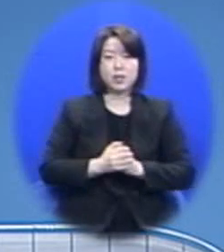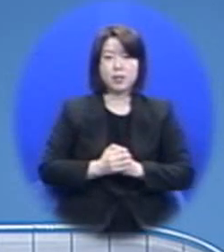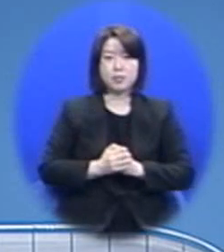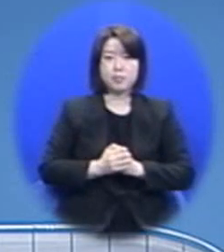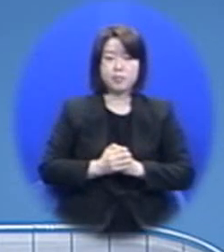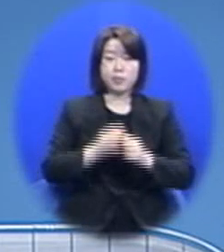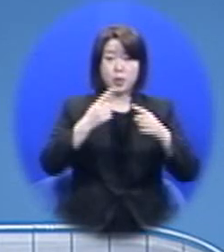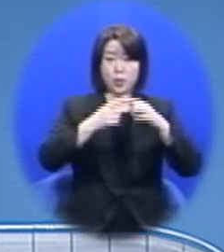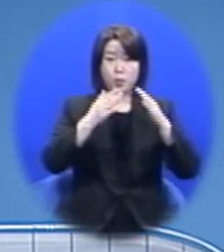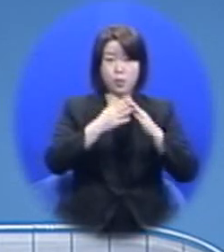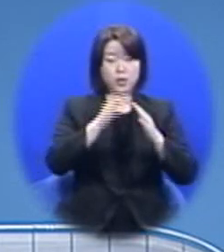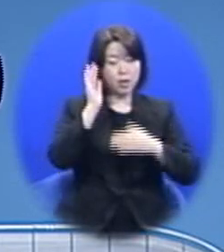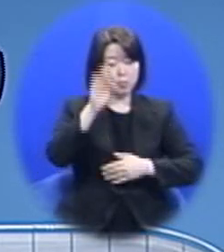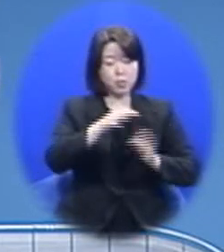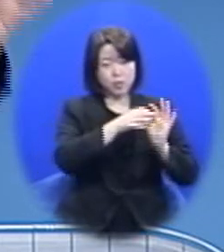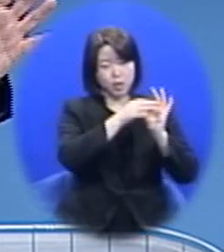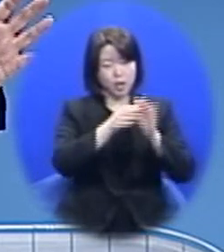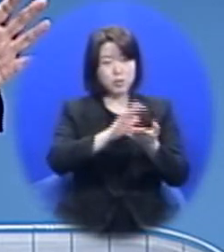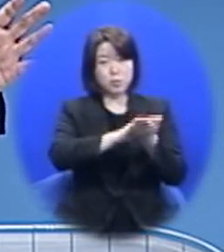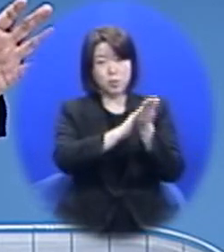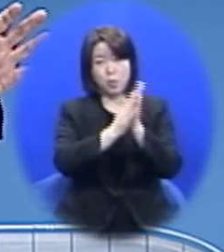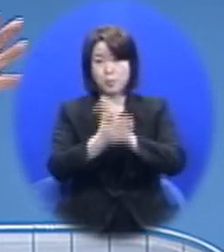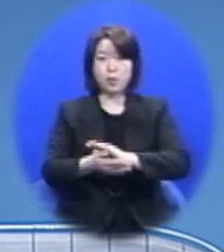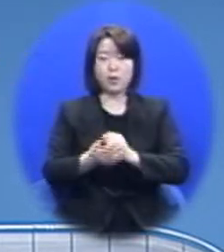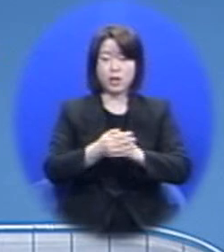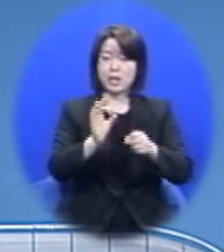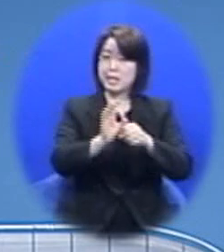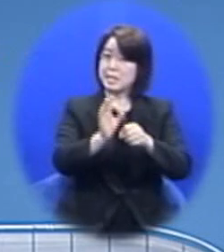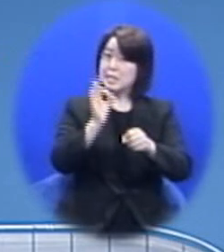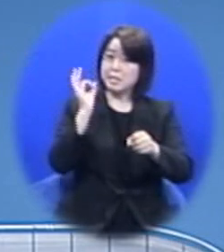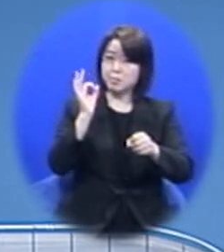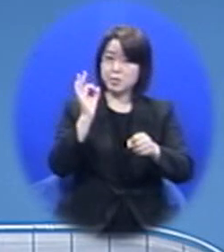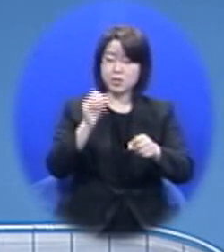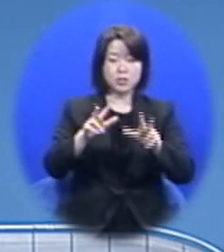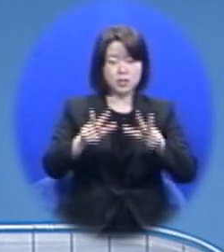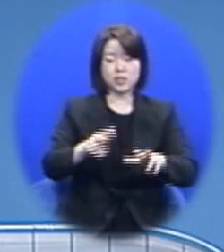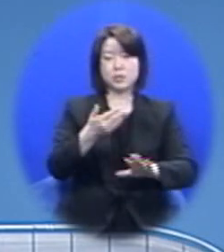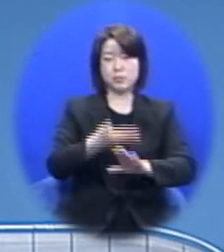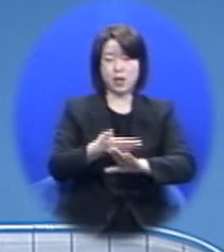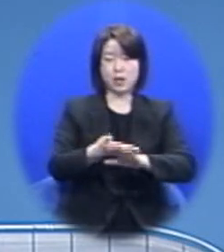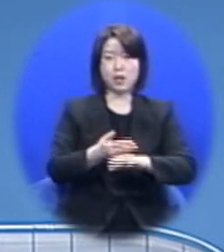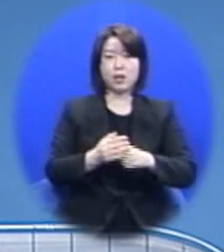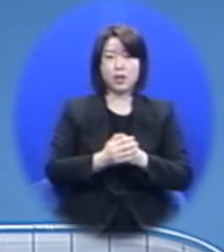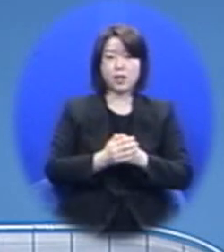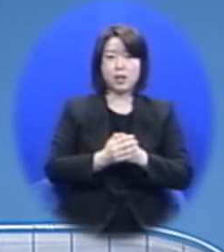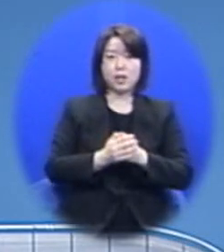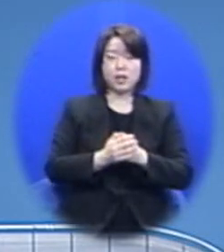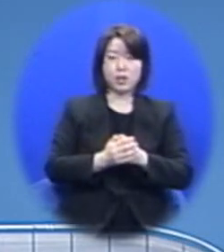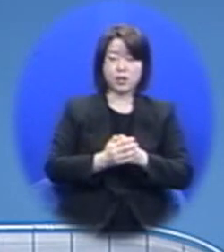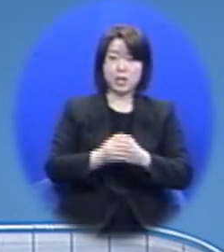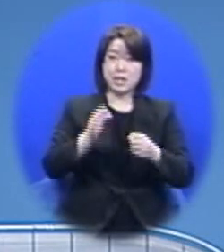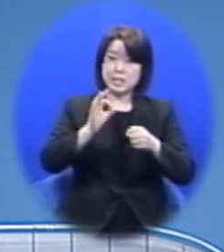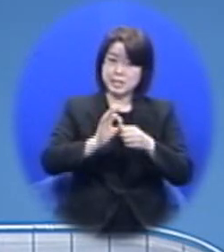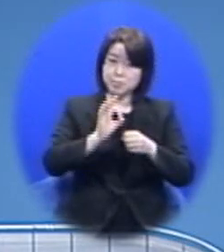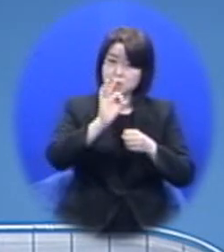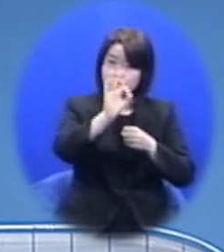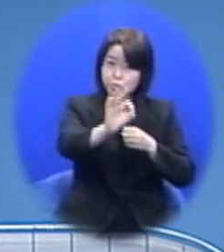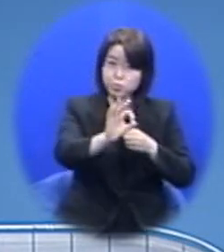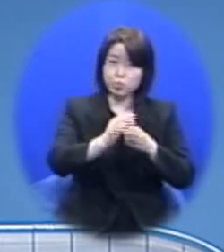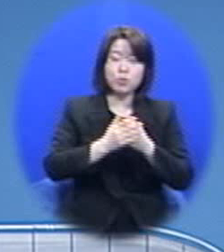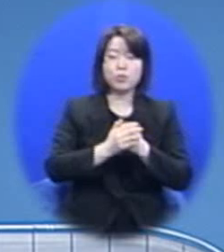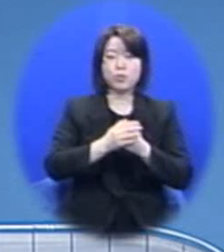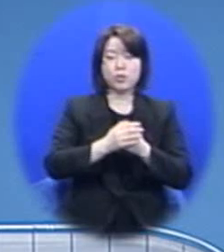교회는 계속 변화돼 갑니다. 10년 전에 선한목자교회 지금과 달라요. 10년 뒤에